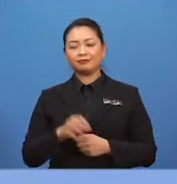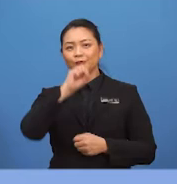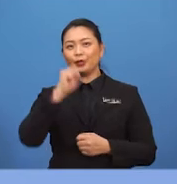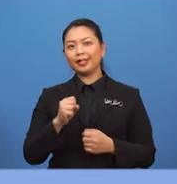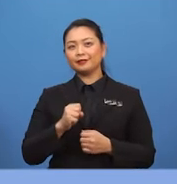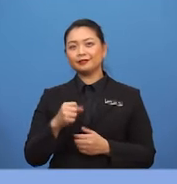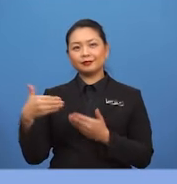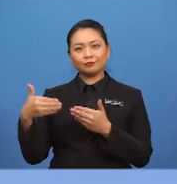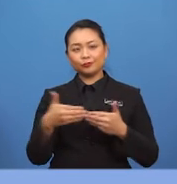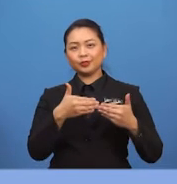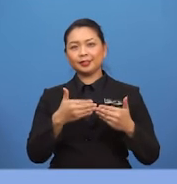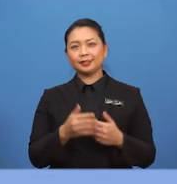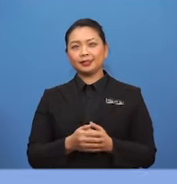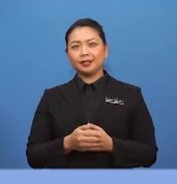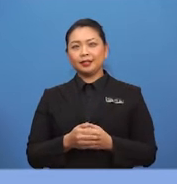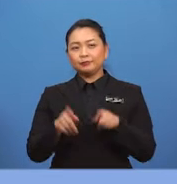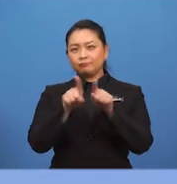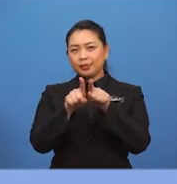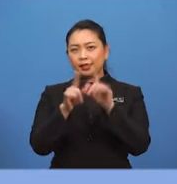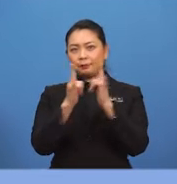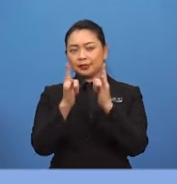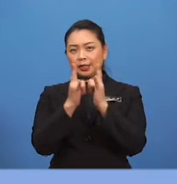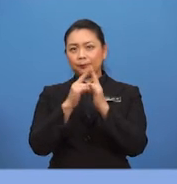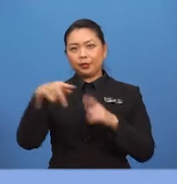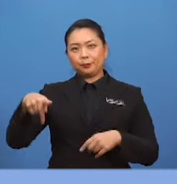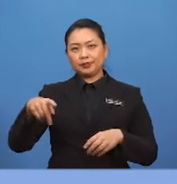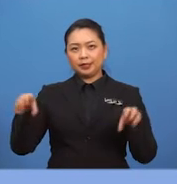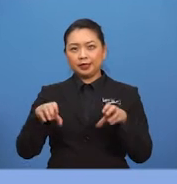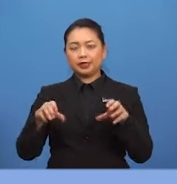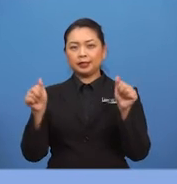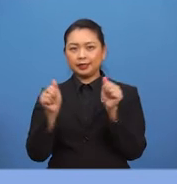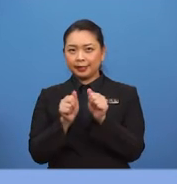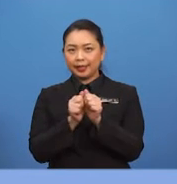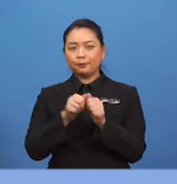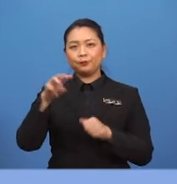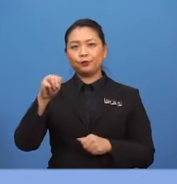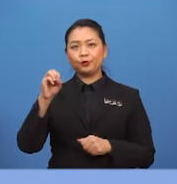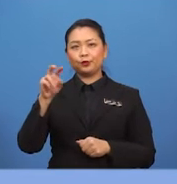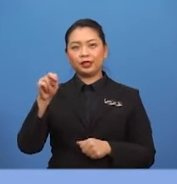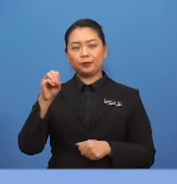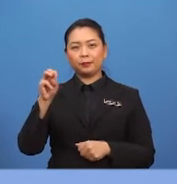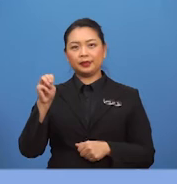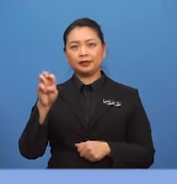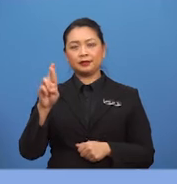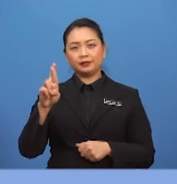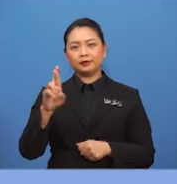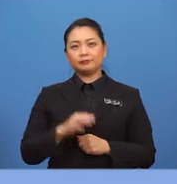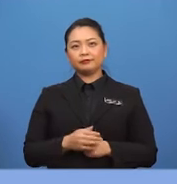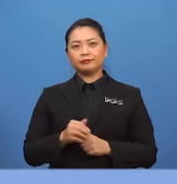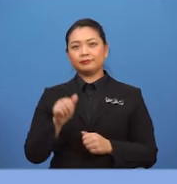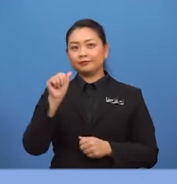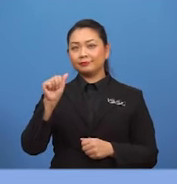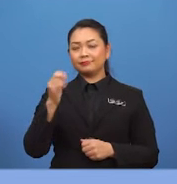seterusnya. Padankan pasangan polimer sintetik dengan monomernya. A.